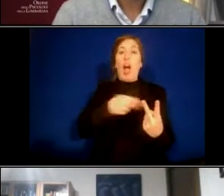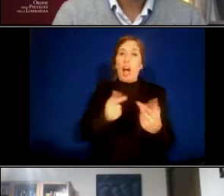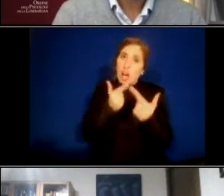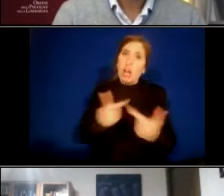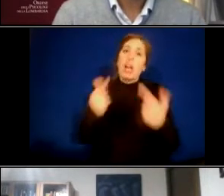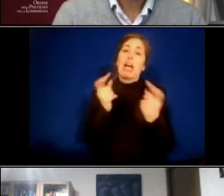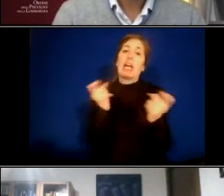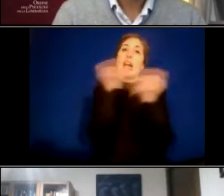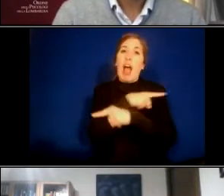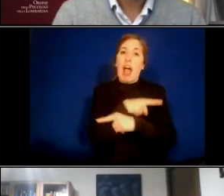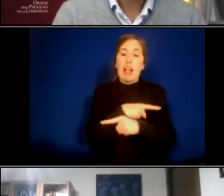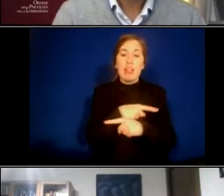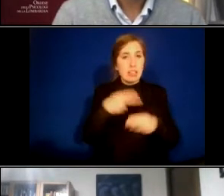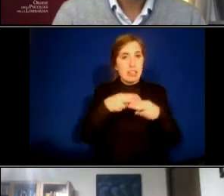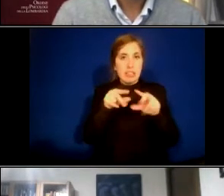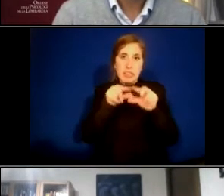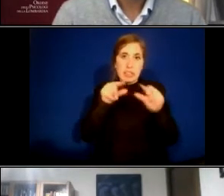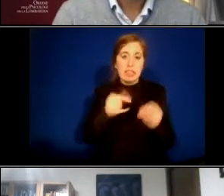dall'Associazione Moldave.